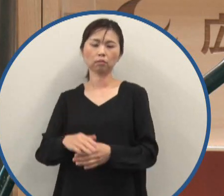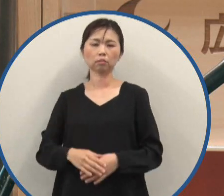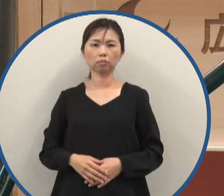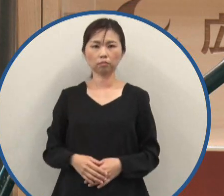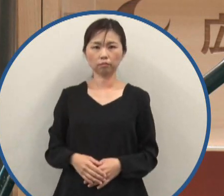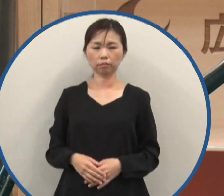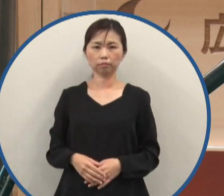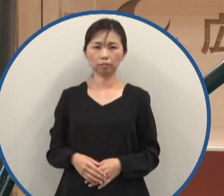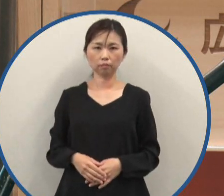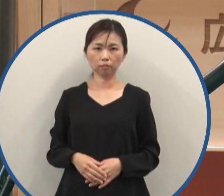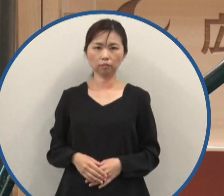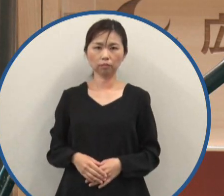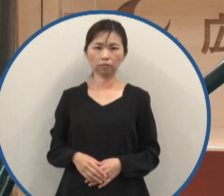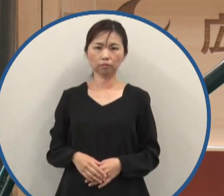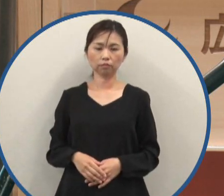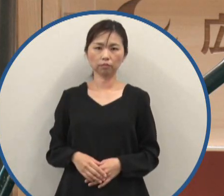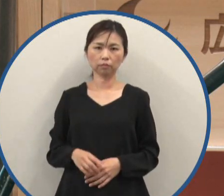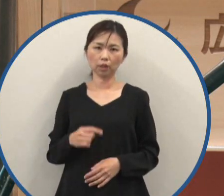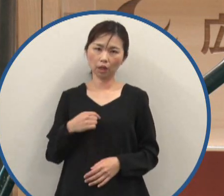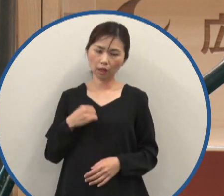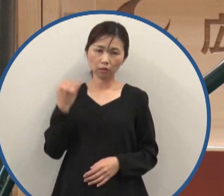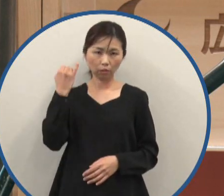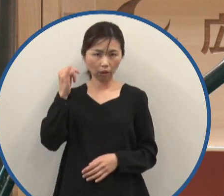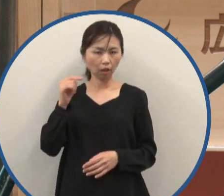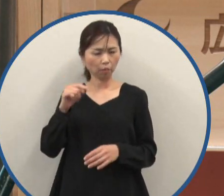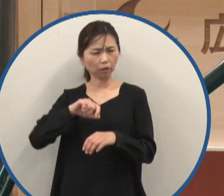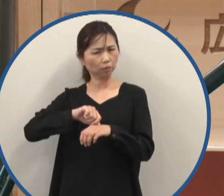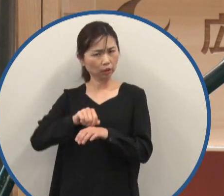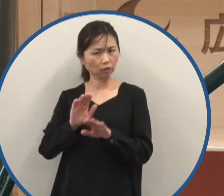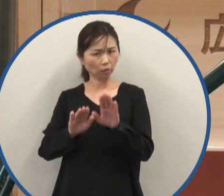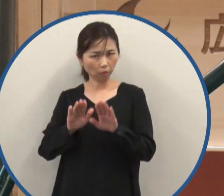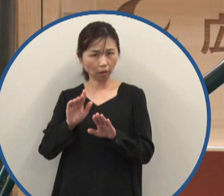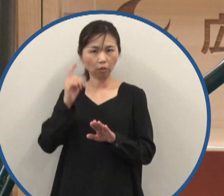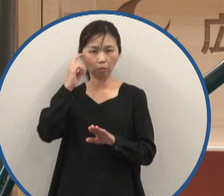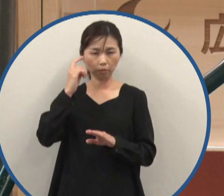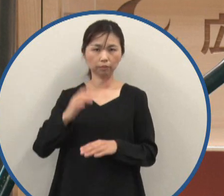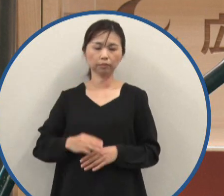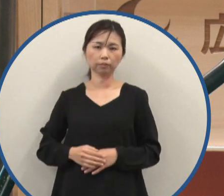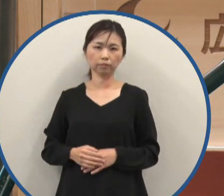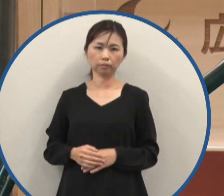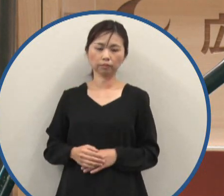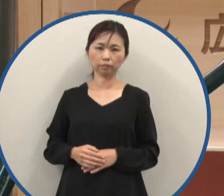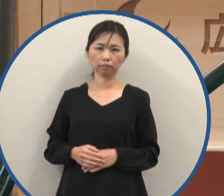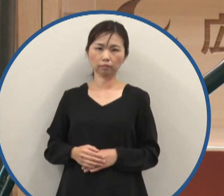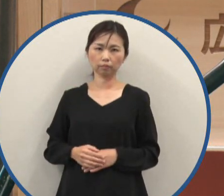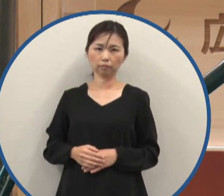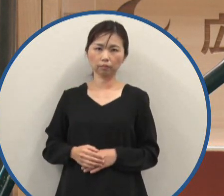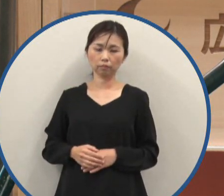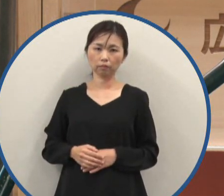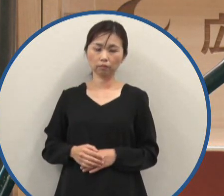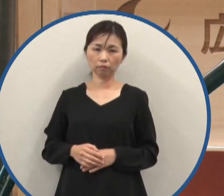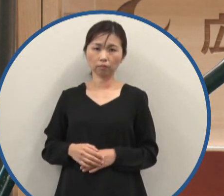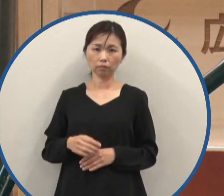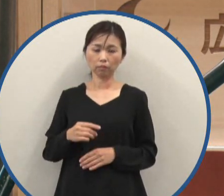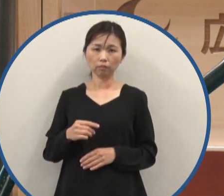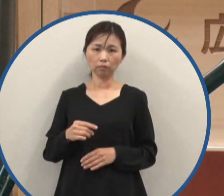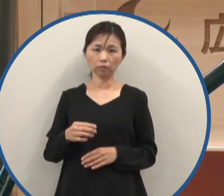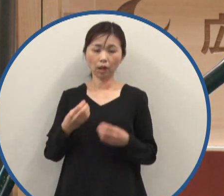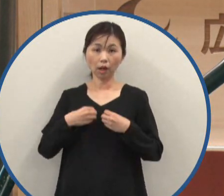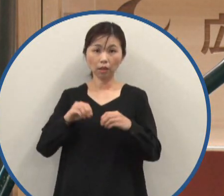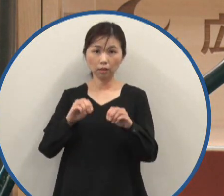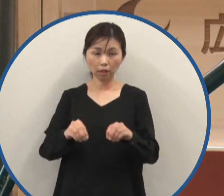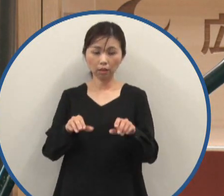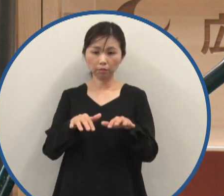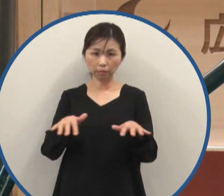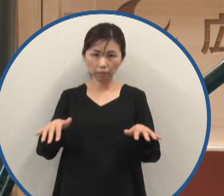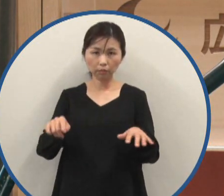に私は厳しいと思ってまして、というのは結局ですね、もちろん感染状況が最